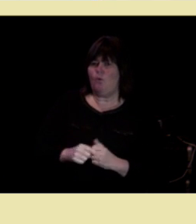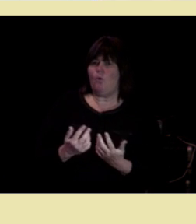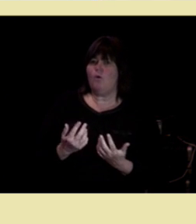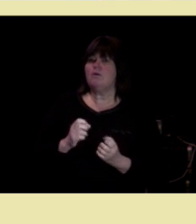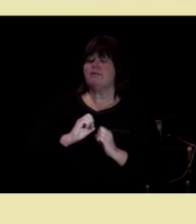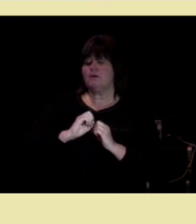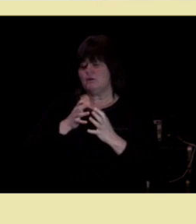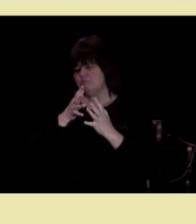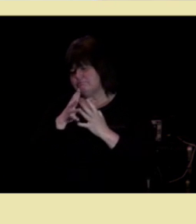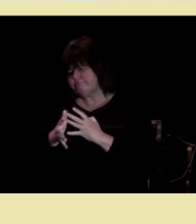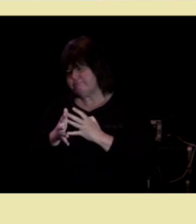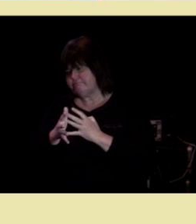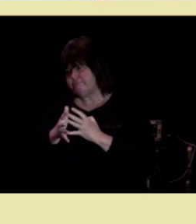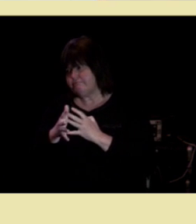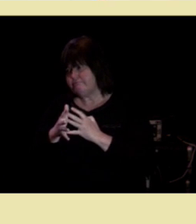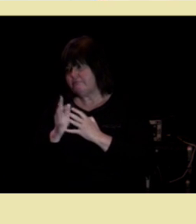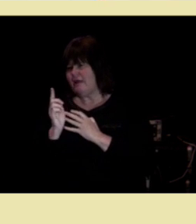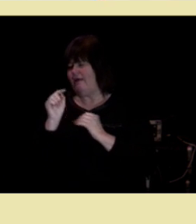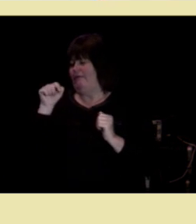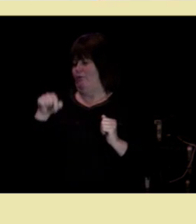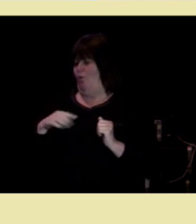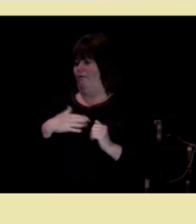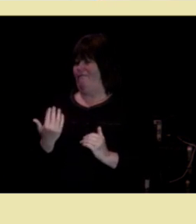til et... Nå har vi organisert oss